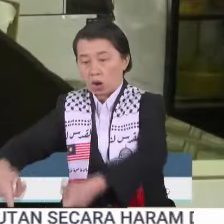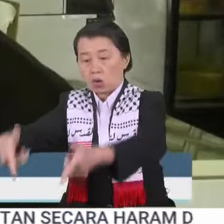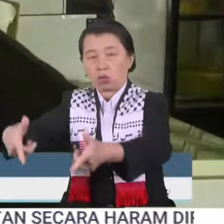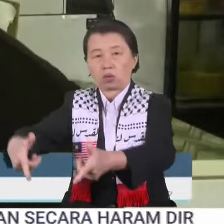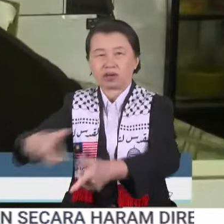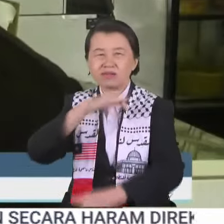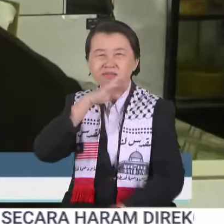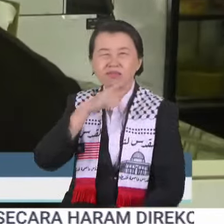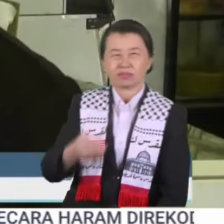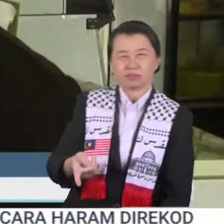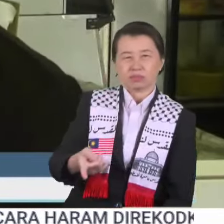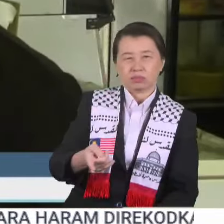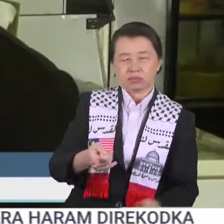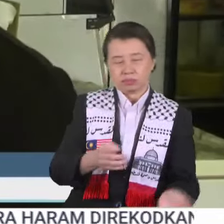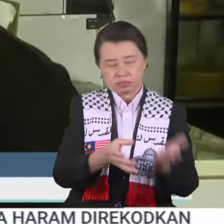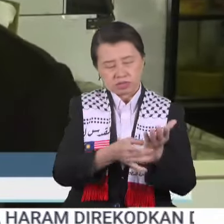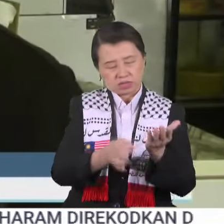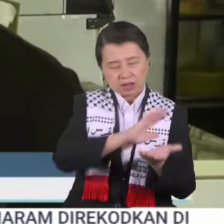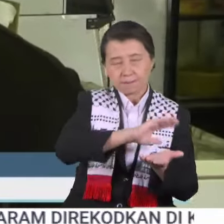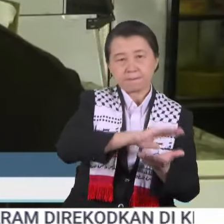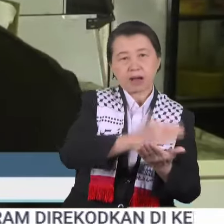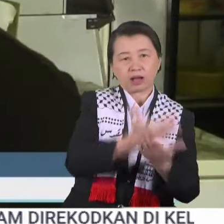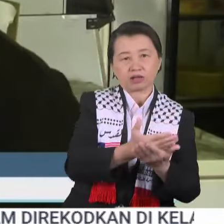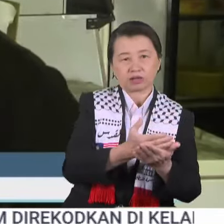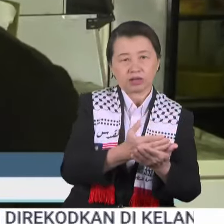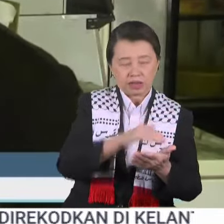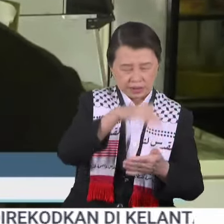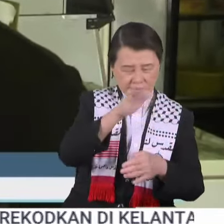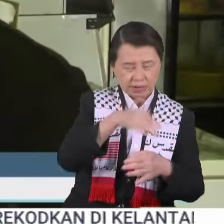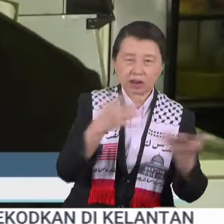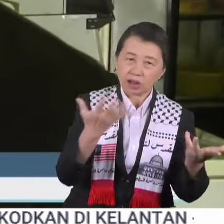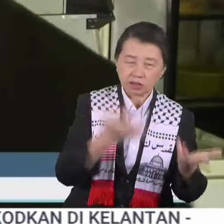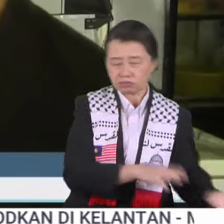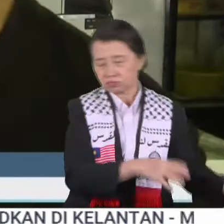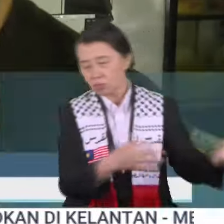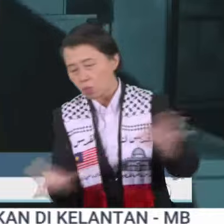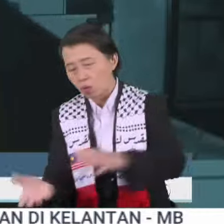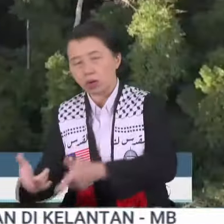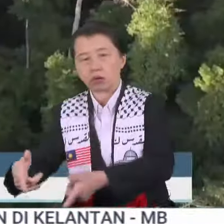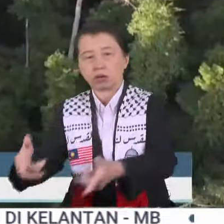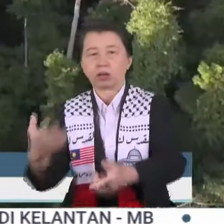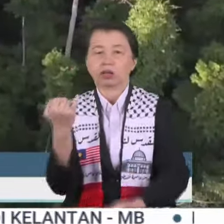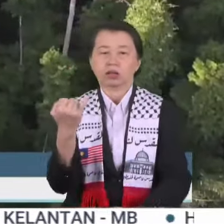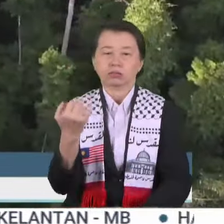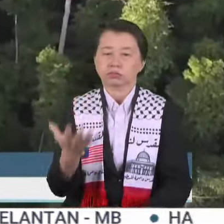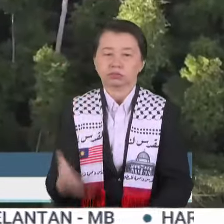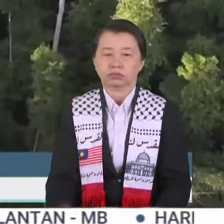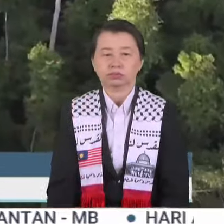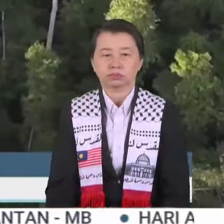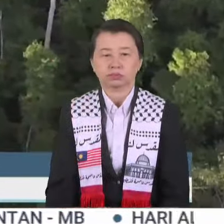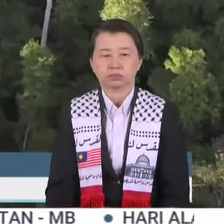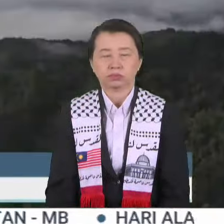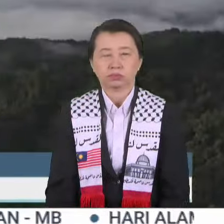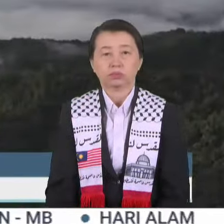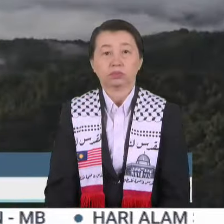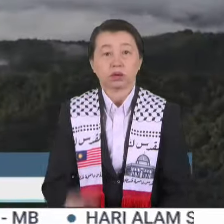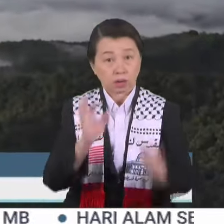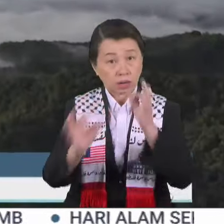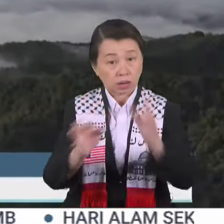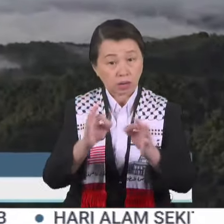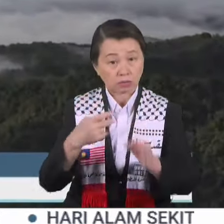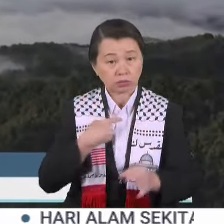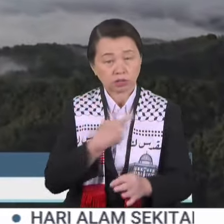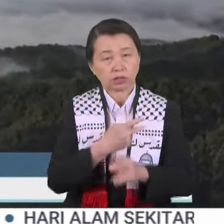pingin kotor saja pak. Aku sekarang kasih dia jual kasih dia orang. Bakata pepatah, kalau